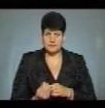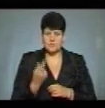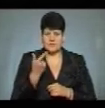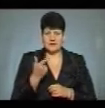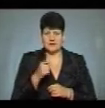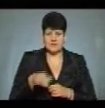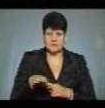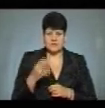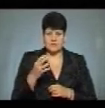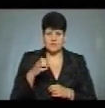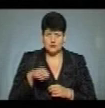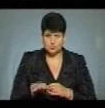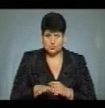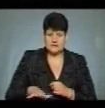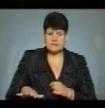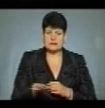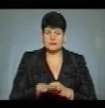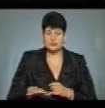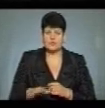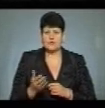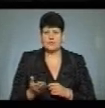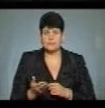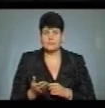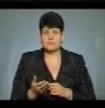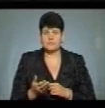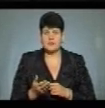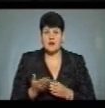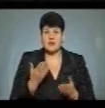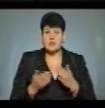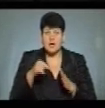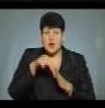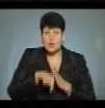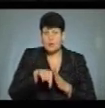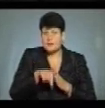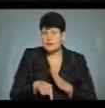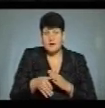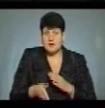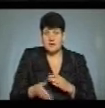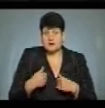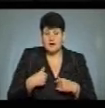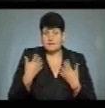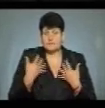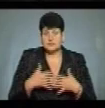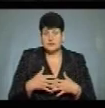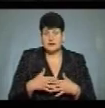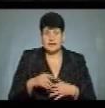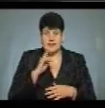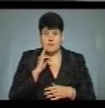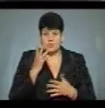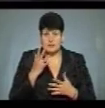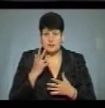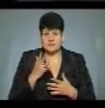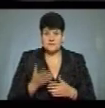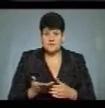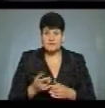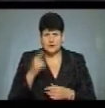сотих, якщо мені пам'ять не зміняє. А яка глибина тут? Я вже не молоденький, я тут не купався. Ви